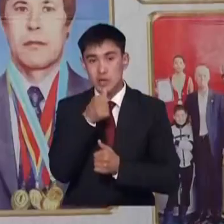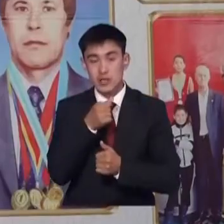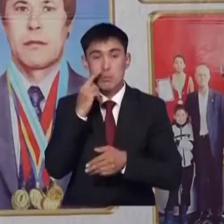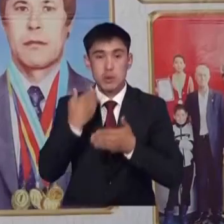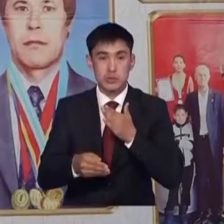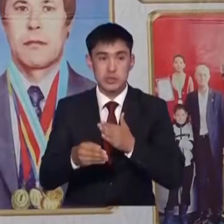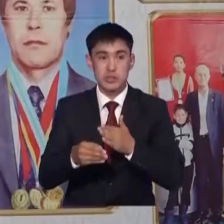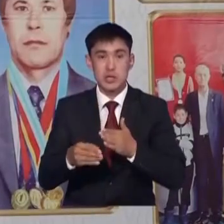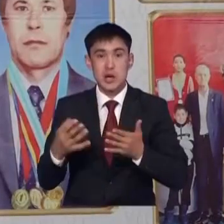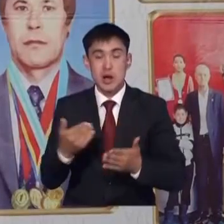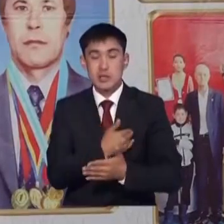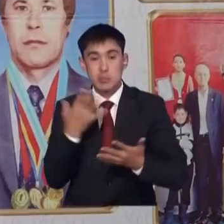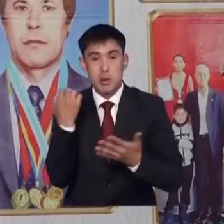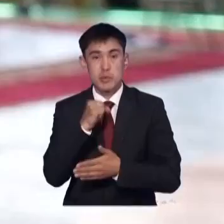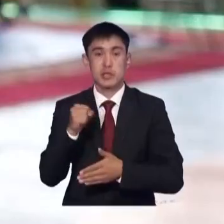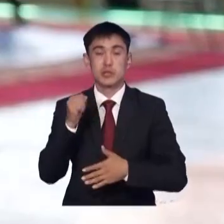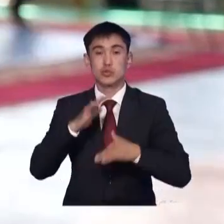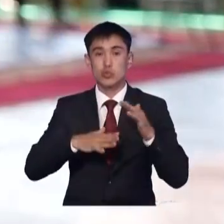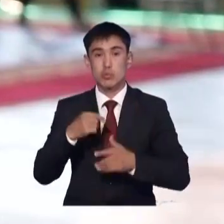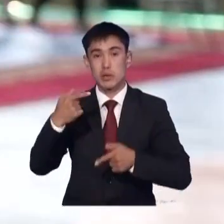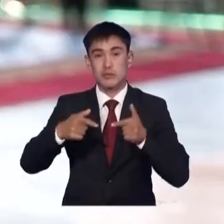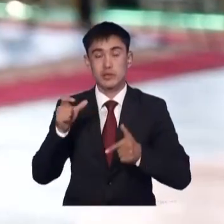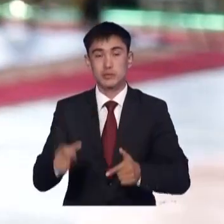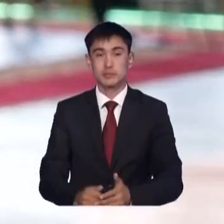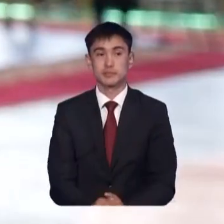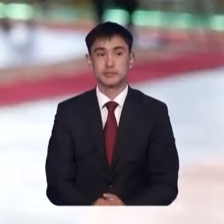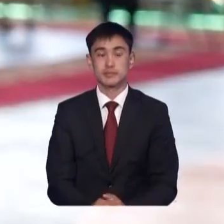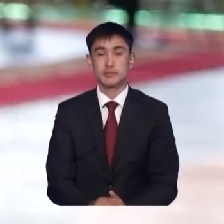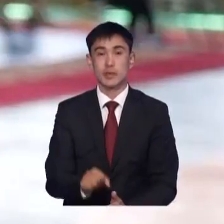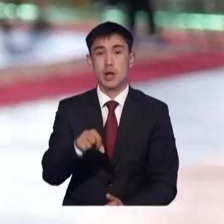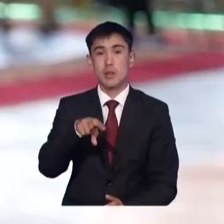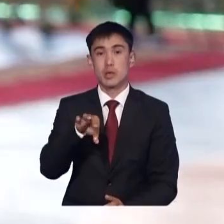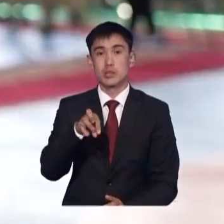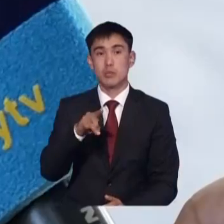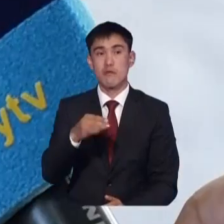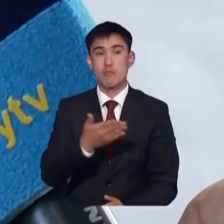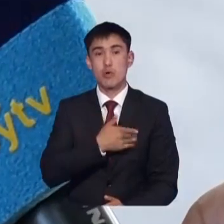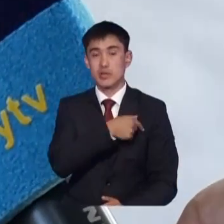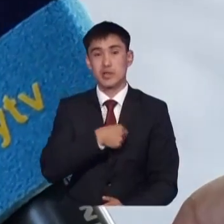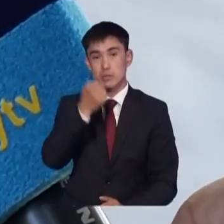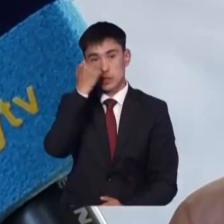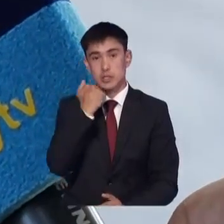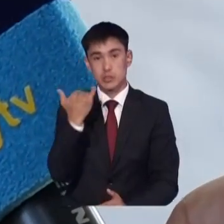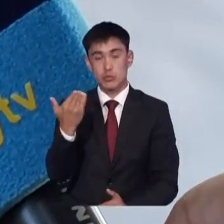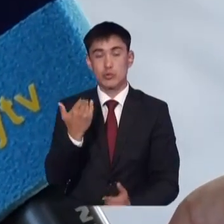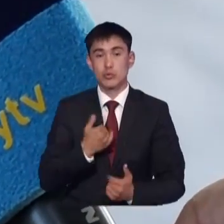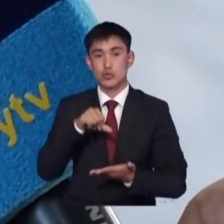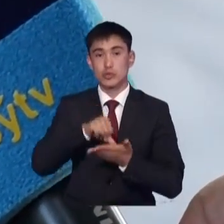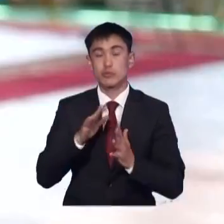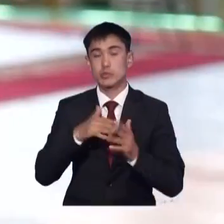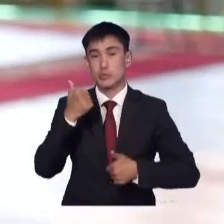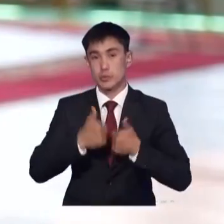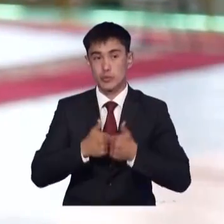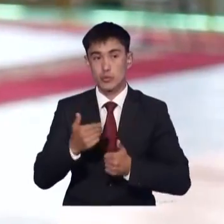сил старался вырвать победу из рук противника алимхан тумба ев Мой тренер и благодаря ему я сегодня участвую на этом масштабном